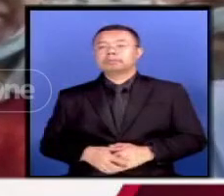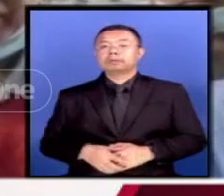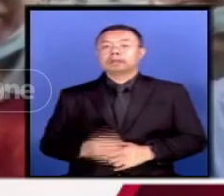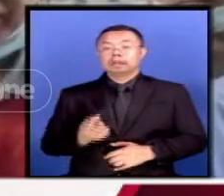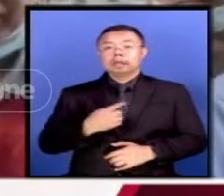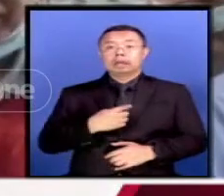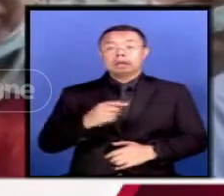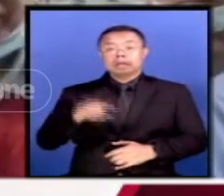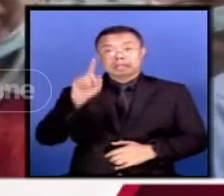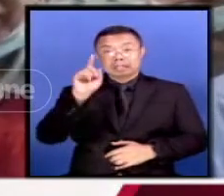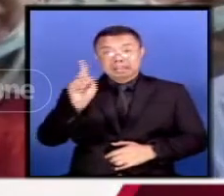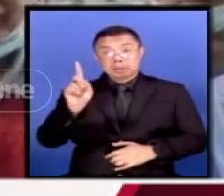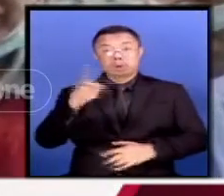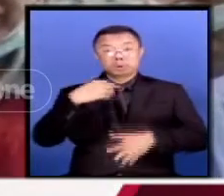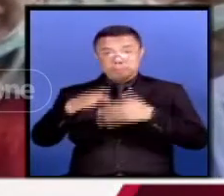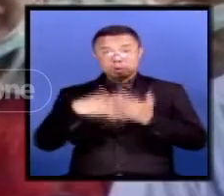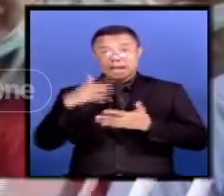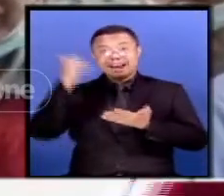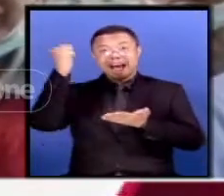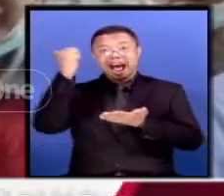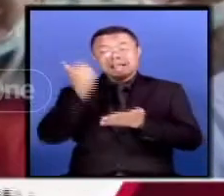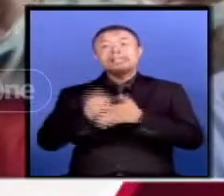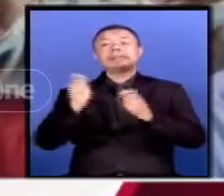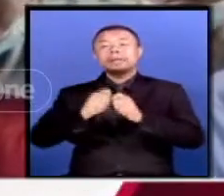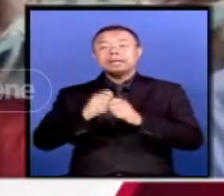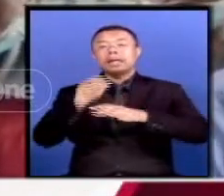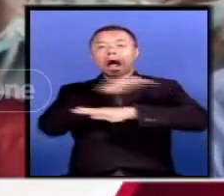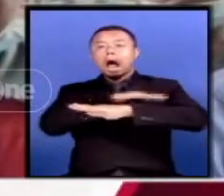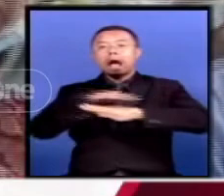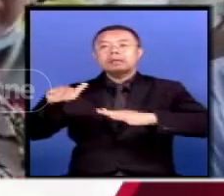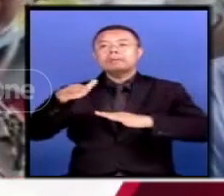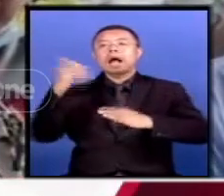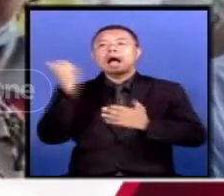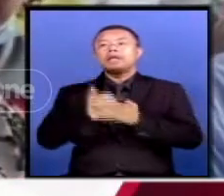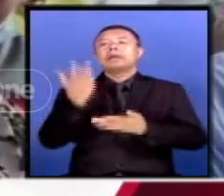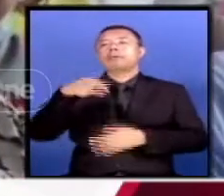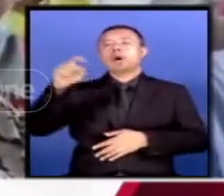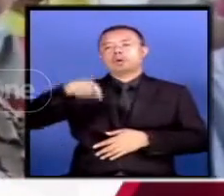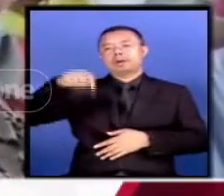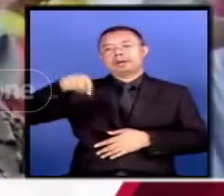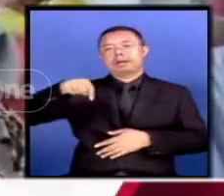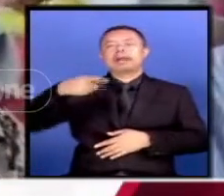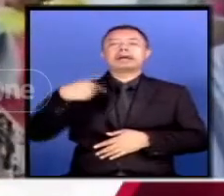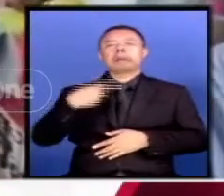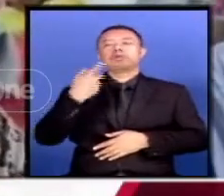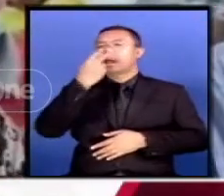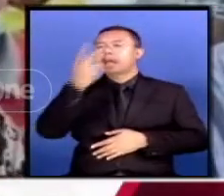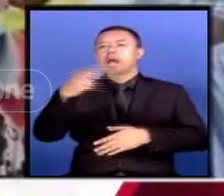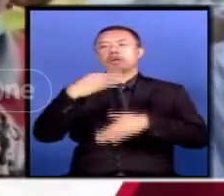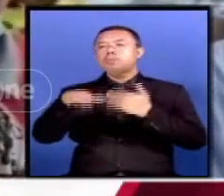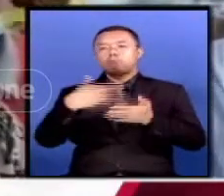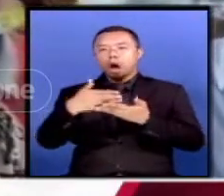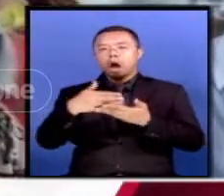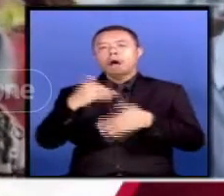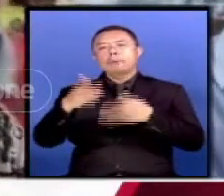Satu-satunya produsen aspal murni itu yang saya tahu baru Kartika. Jadi sudah kami lihat semua ya prosesnya dari